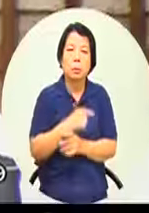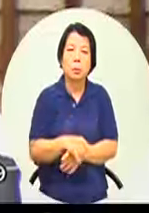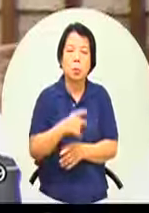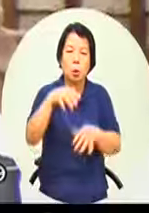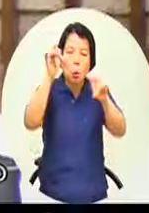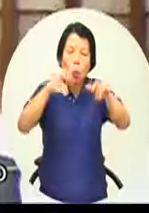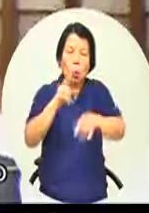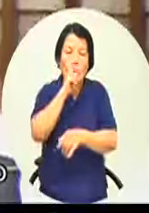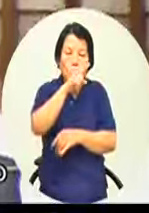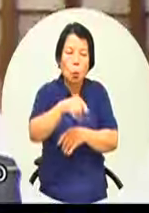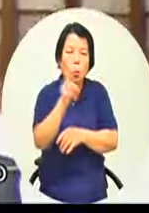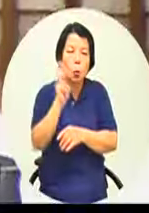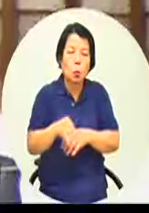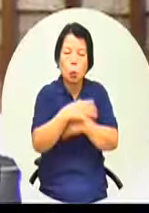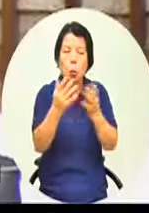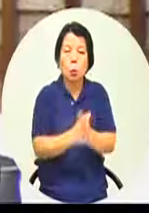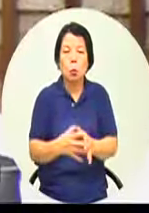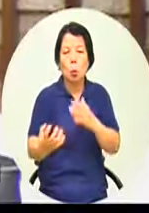污水说我很冤枉呢，